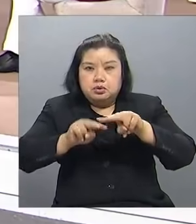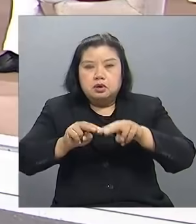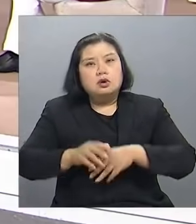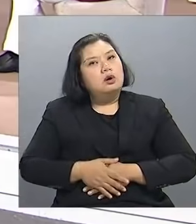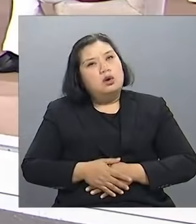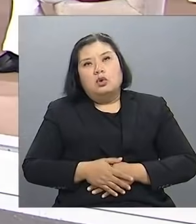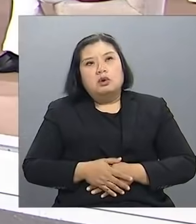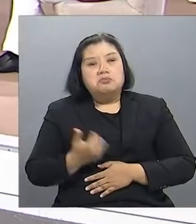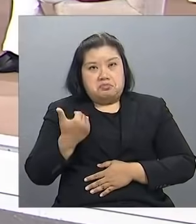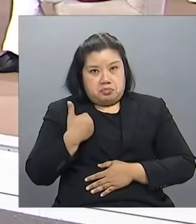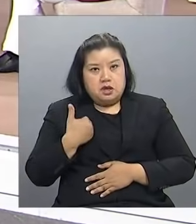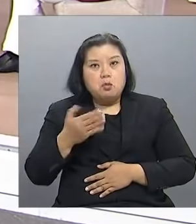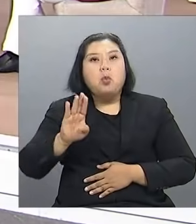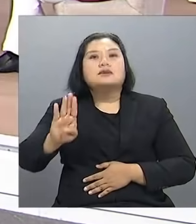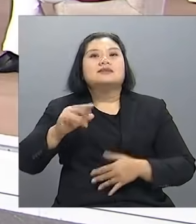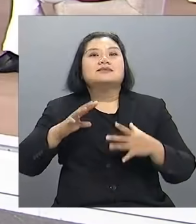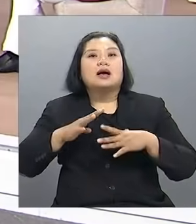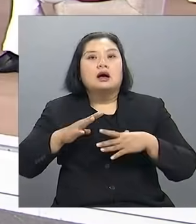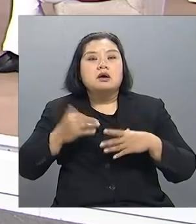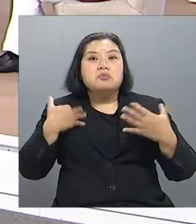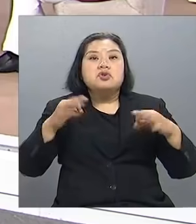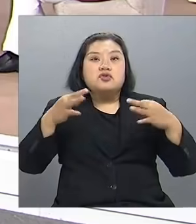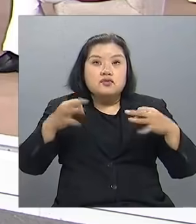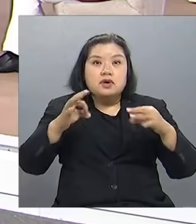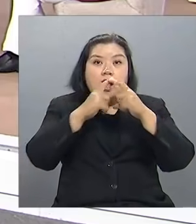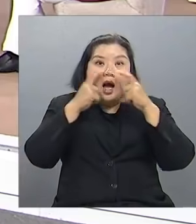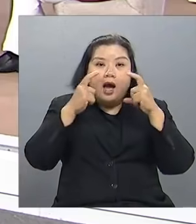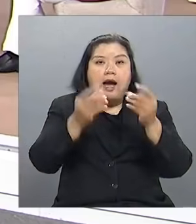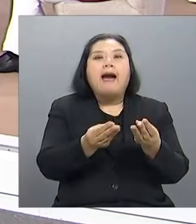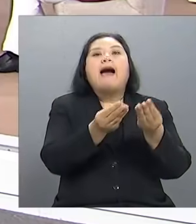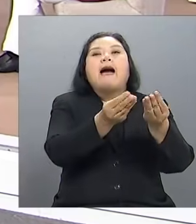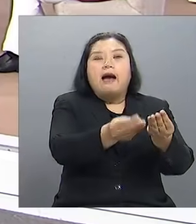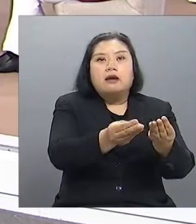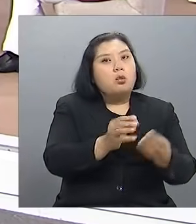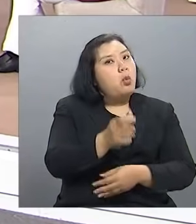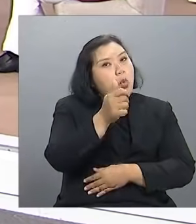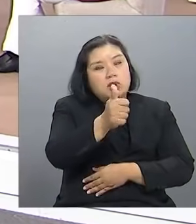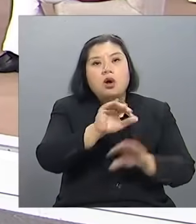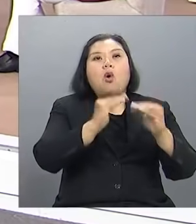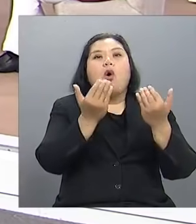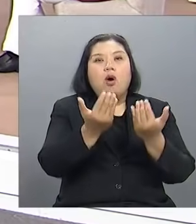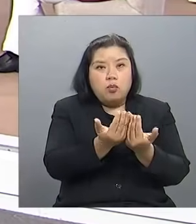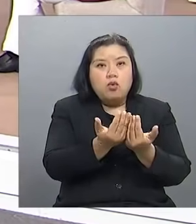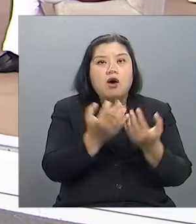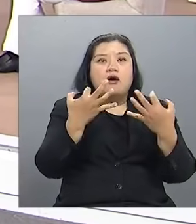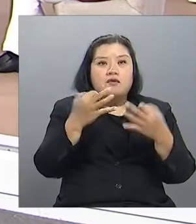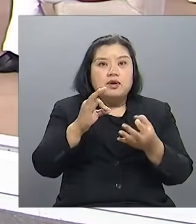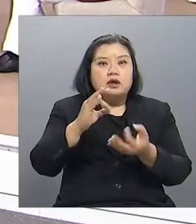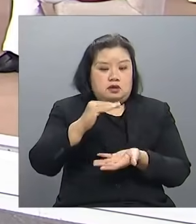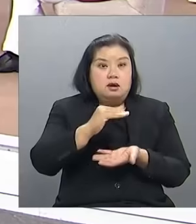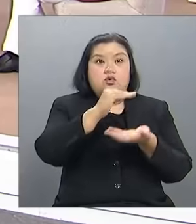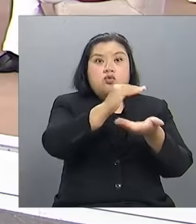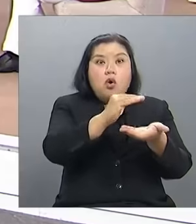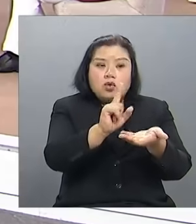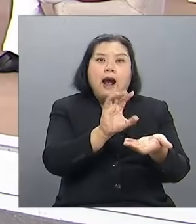ชนใจดีนะคะไปแจกหน้ากากอนามัยแล้วไม่ได้แจกแผ่น2แผ่นแจกครอบครัวละ1กล่องเลยจ้า1กล่องก็มี50ชิ้นน